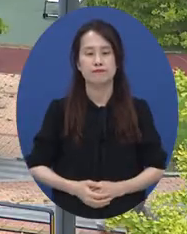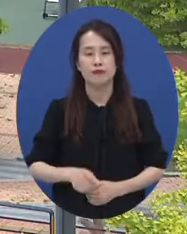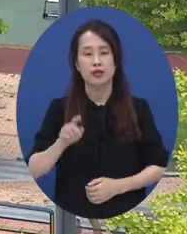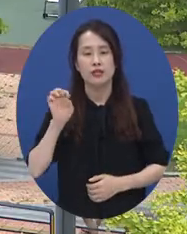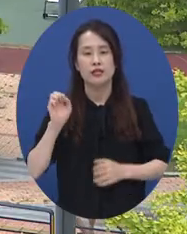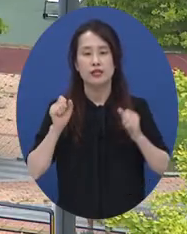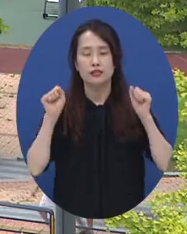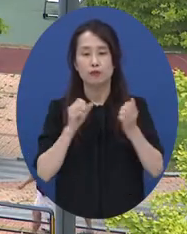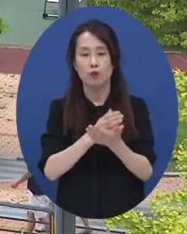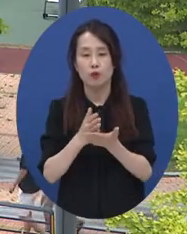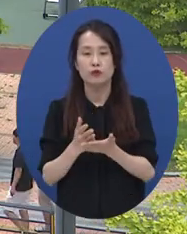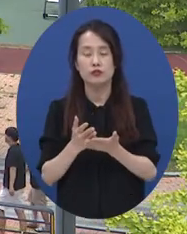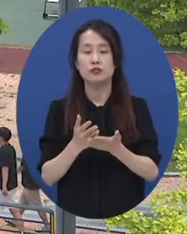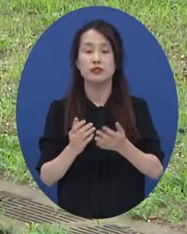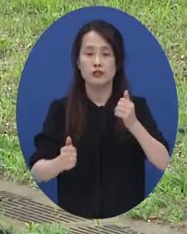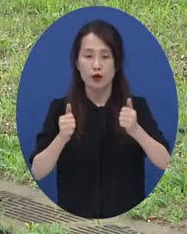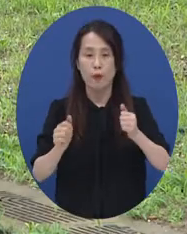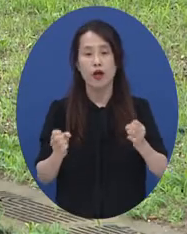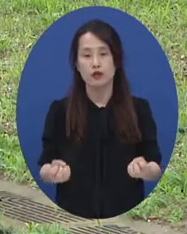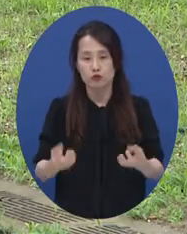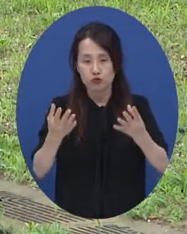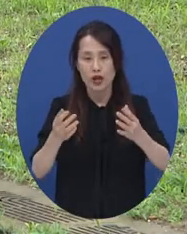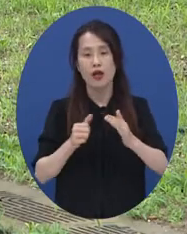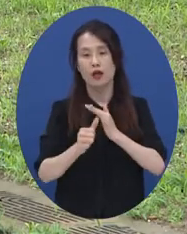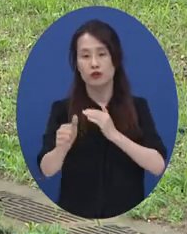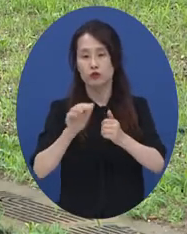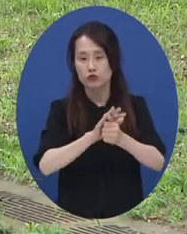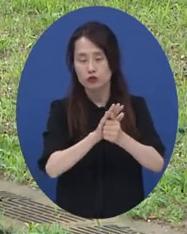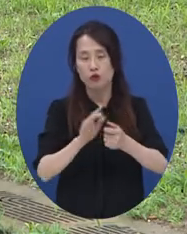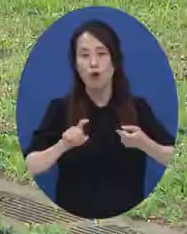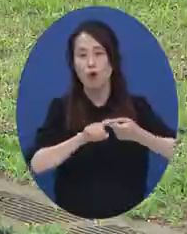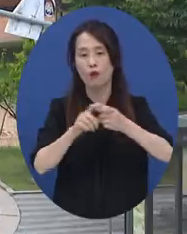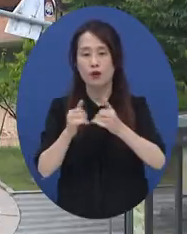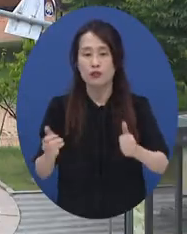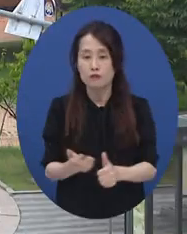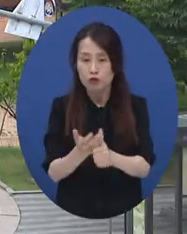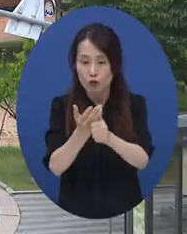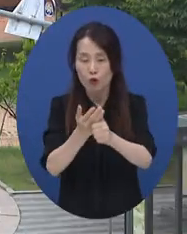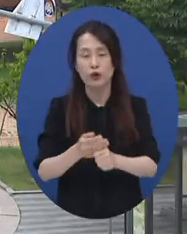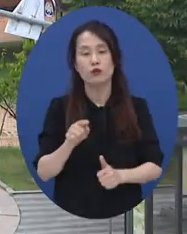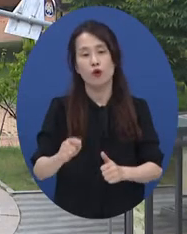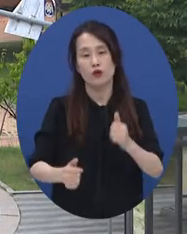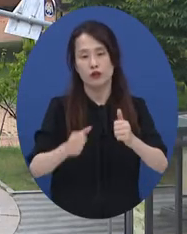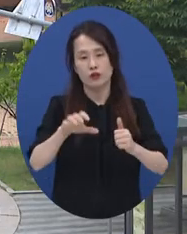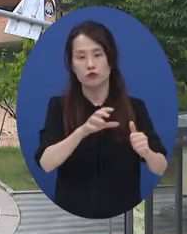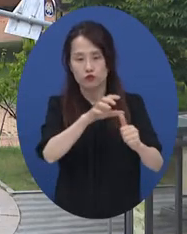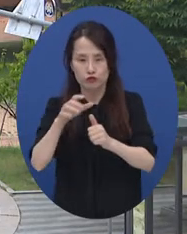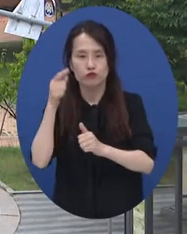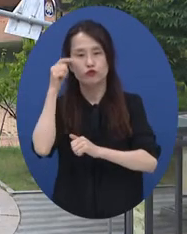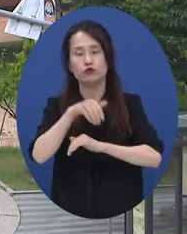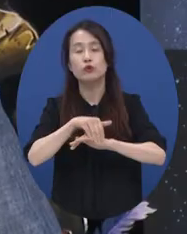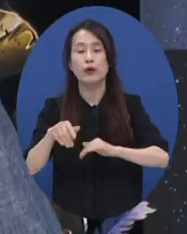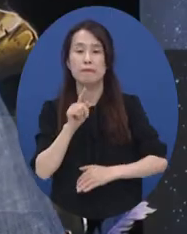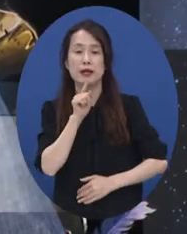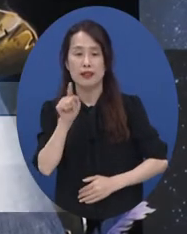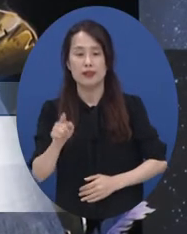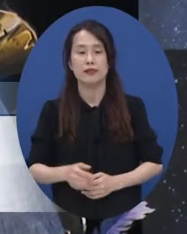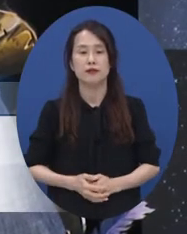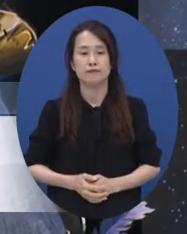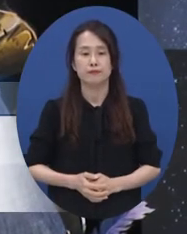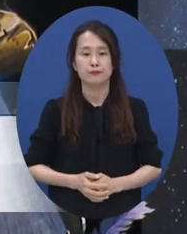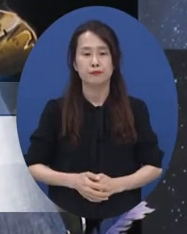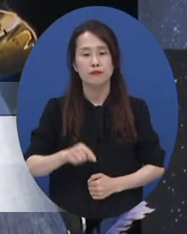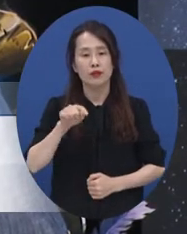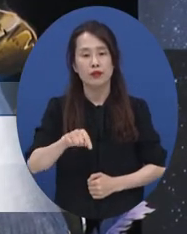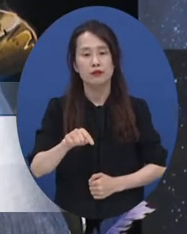스포츠 대회와 축제는 물론이고 선수 지원 등 관련 인재 육성에도 경기장을 활용할 계획이라고 밝혔습니다 종족 이라고